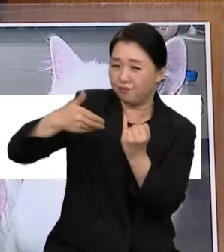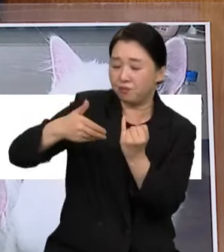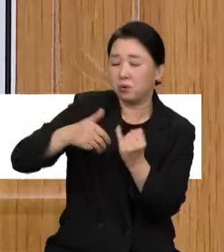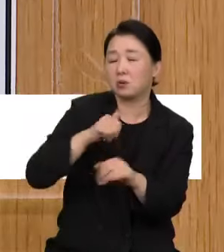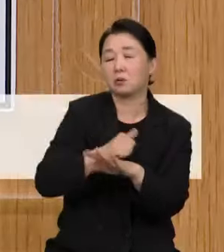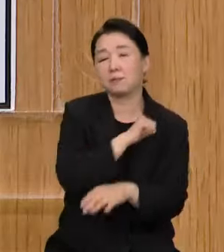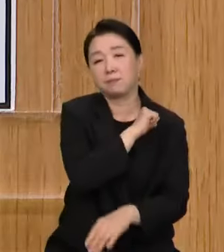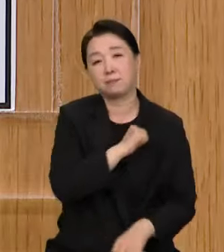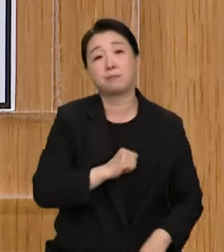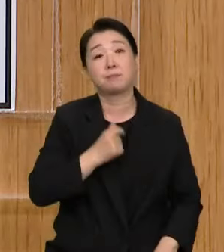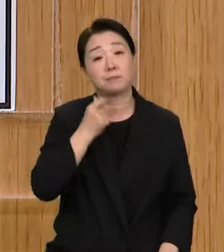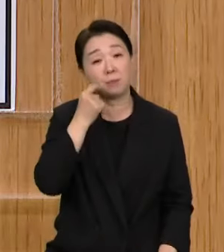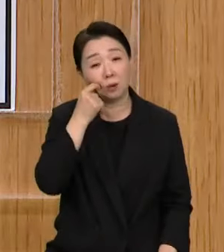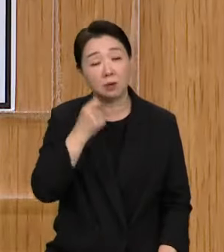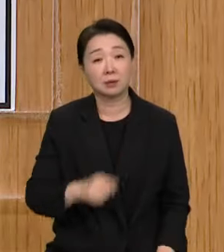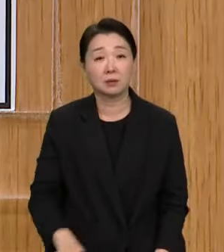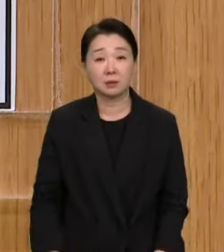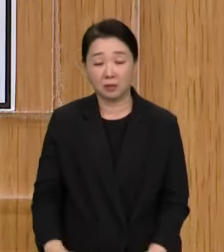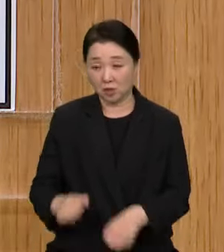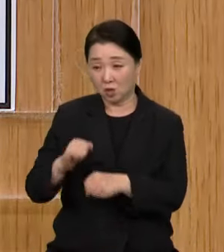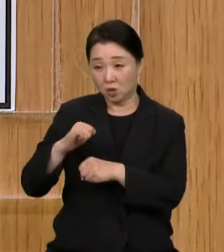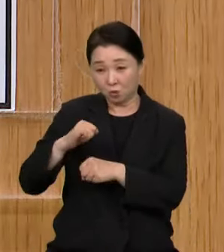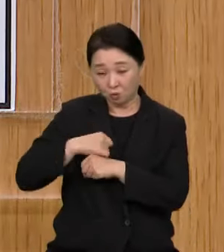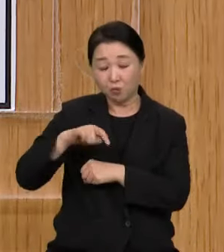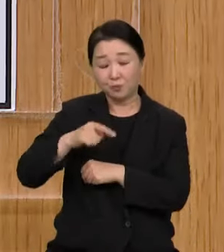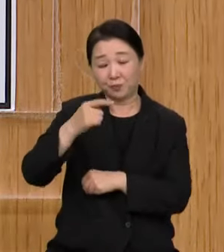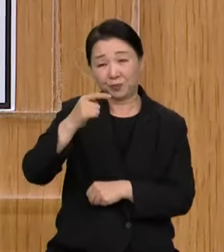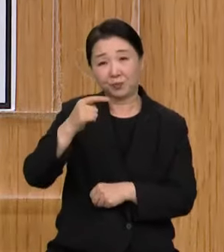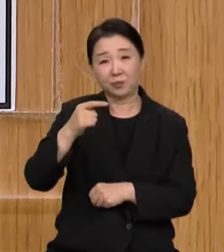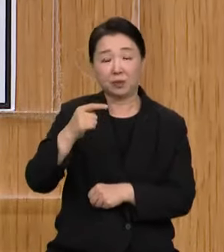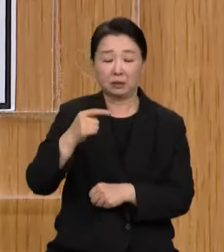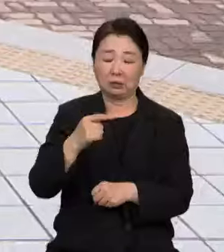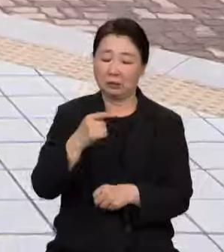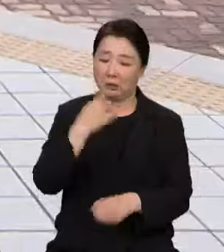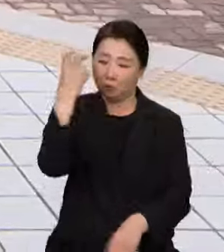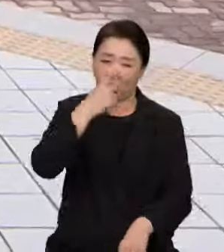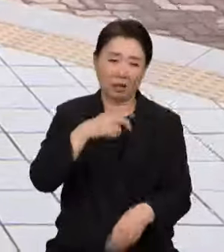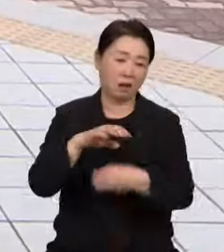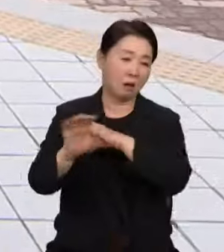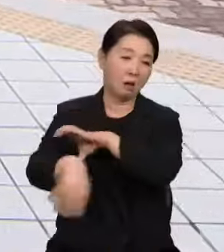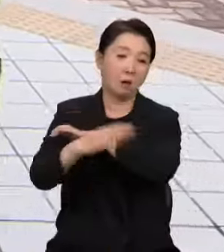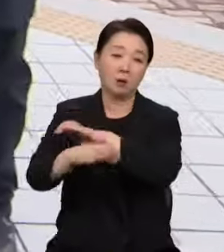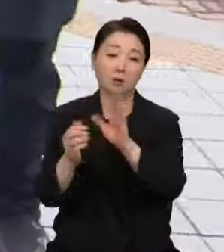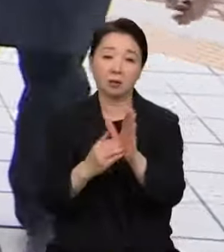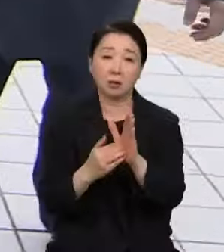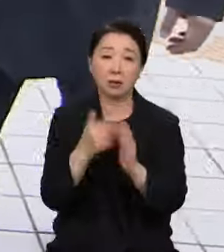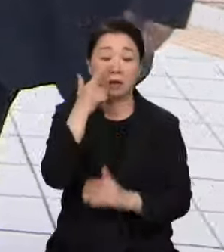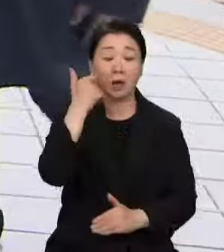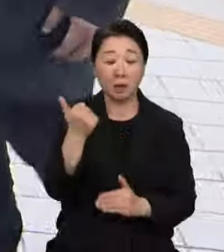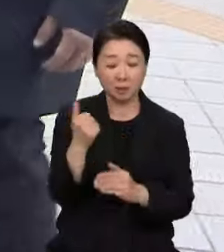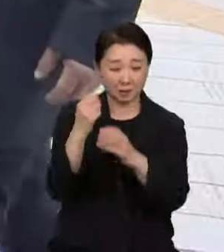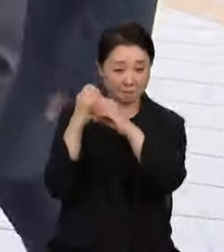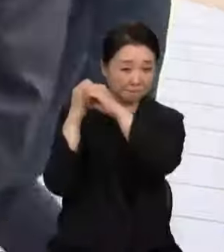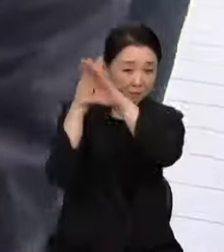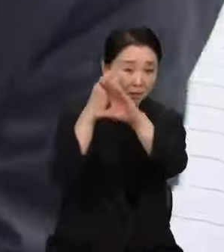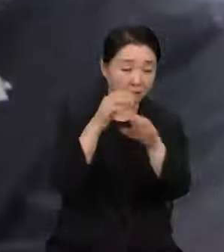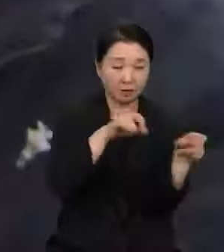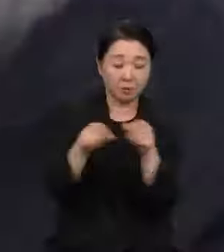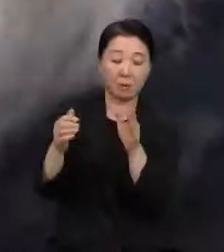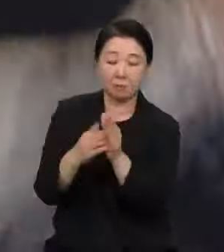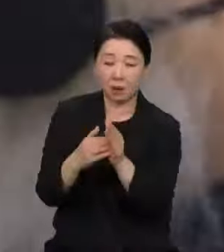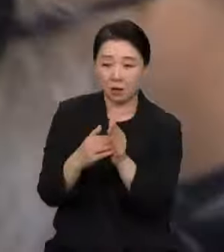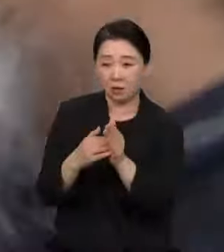못했습니다. 여기에 군 당국의 부실 수사 논란까지 일자 아버지는 장례를 미루고